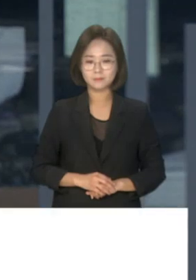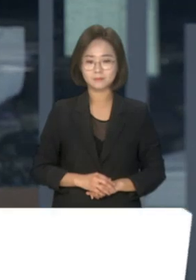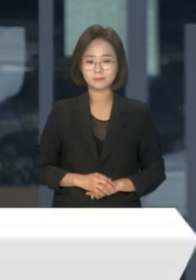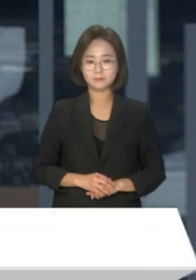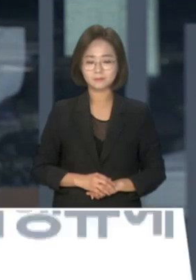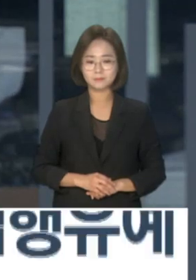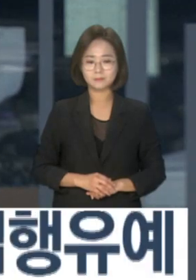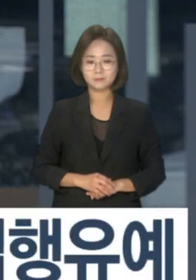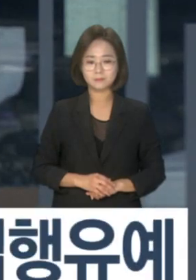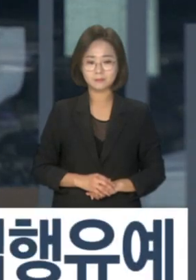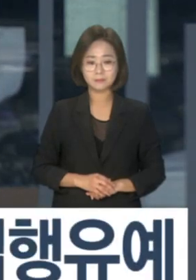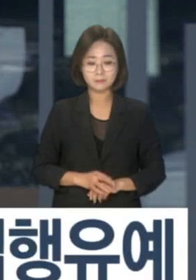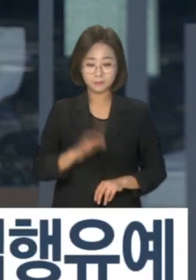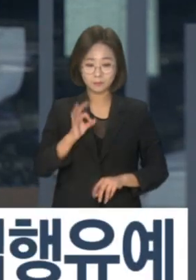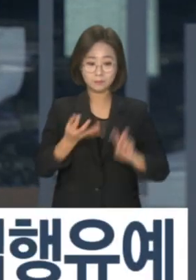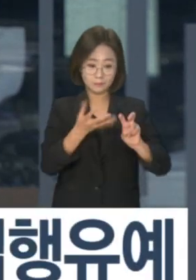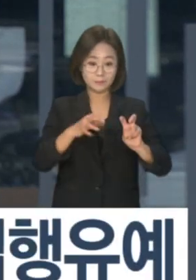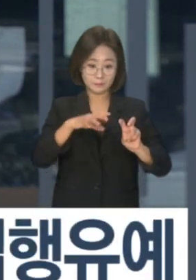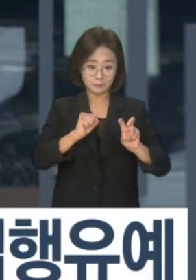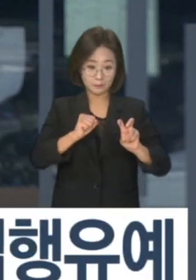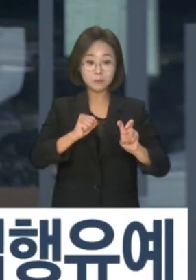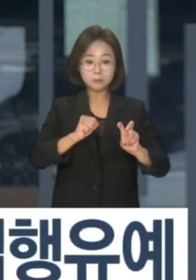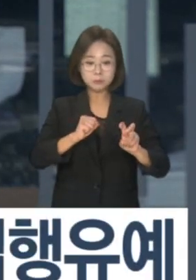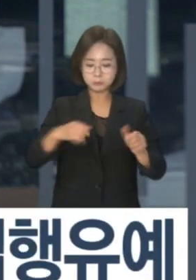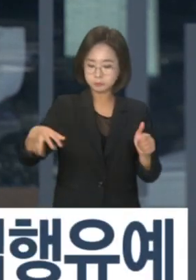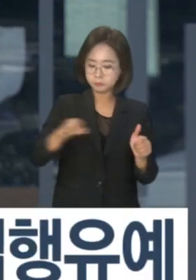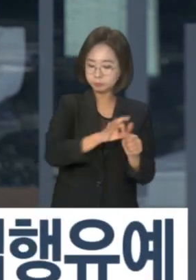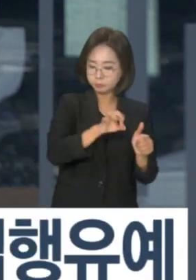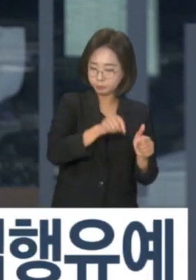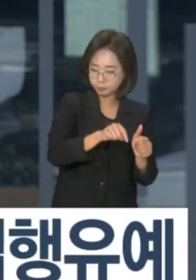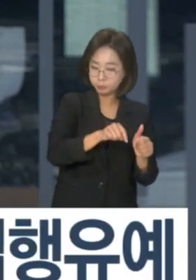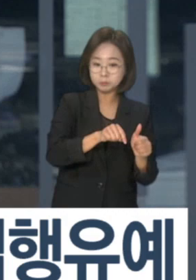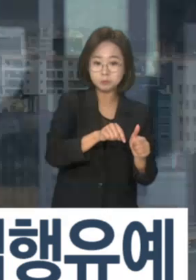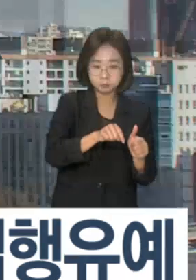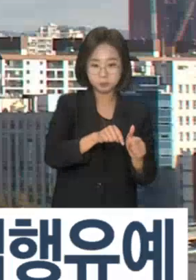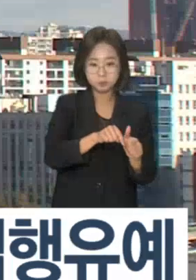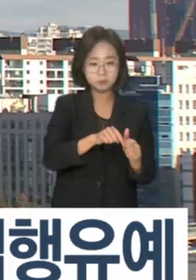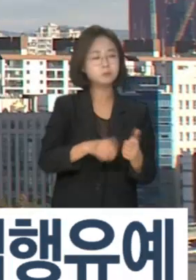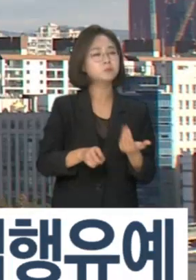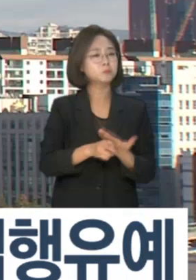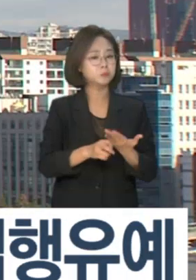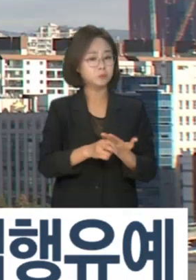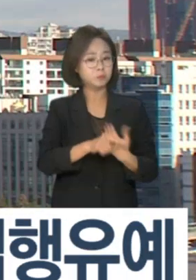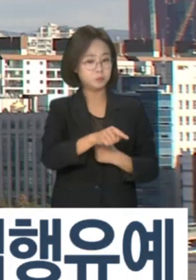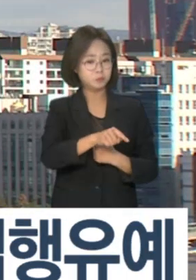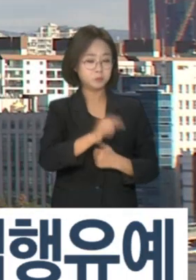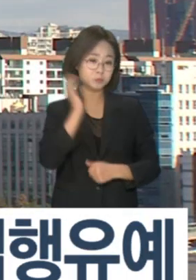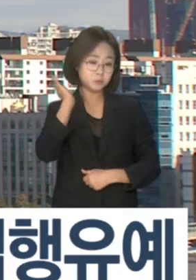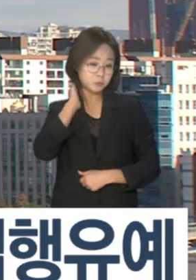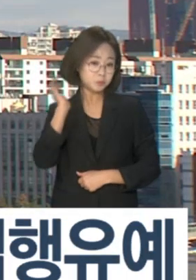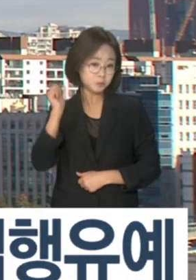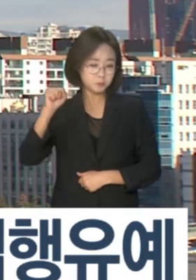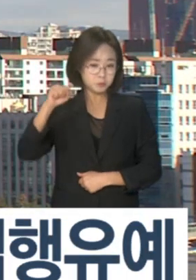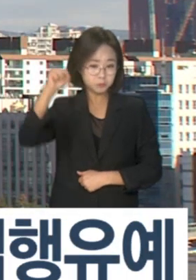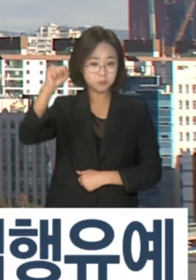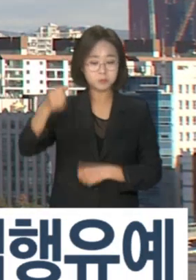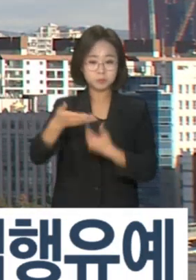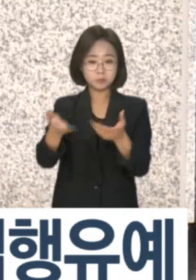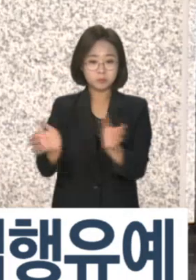20억원 때 기부 부금 불법 모금 혐의로 재판에 넘겨진 대통령 탄핵 무효 국민저항 총궐기